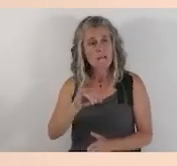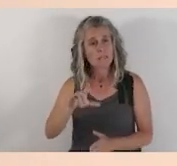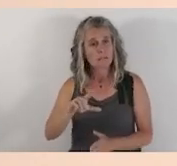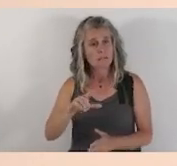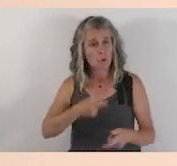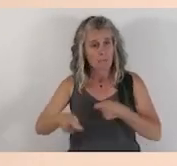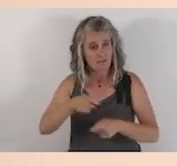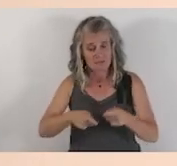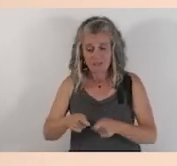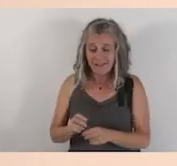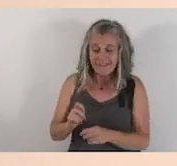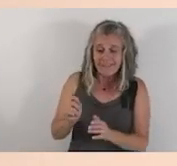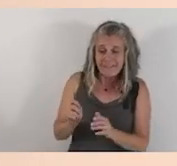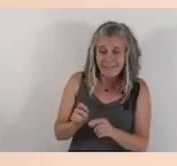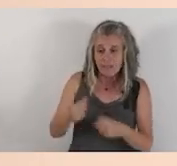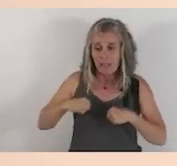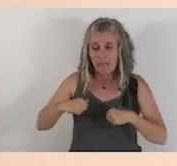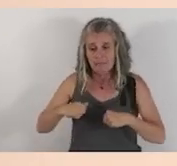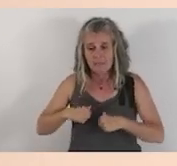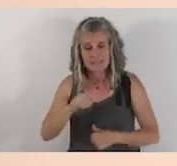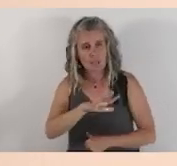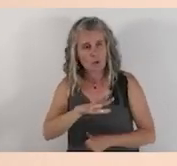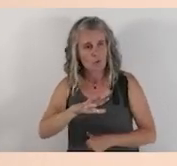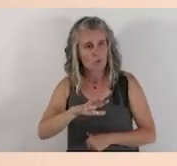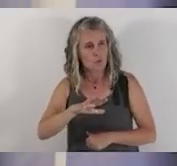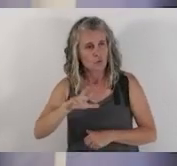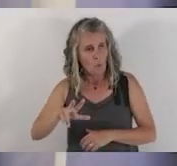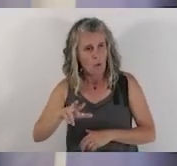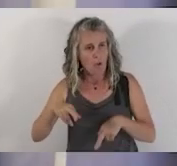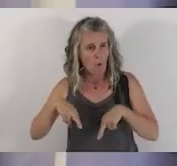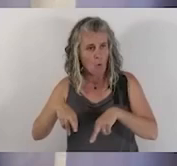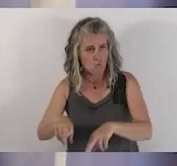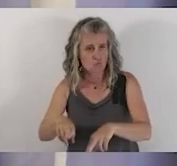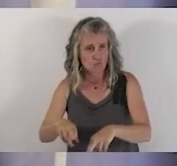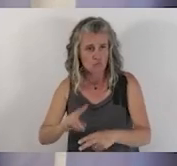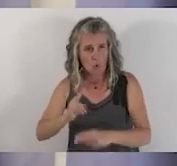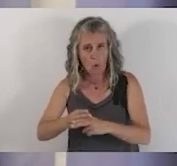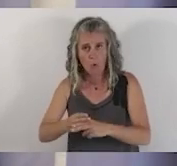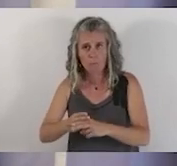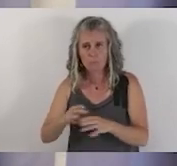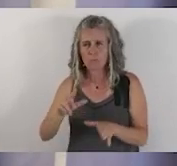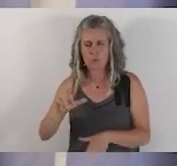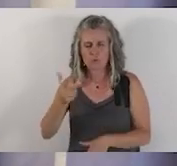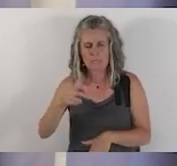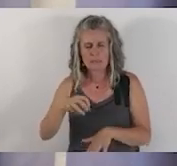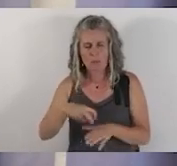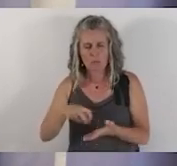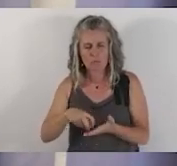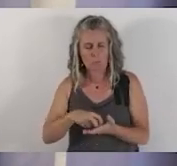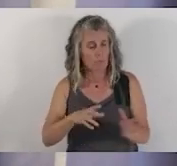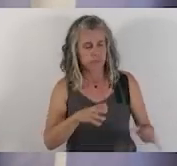rue de Rome dans le premier arrondissement. Pardon, je me suis trompé, c'est celui que je viens de vous lire.